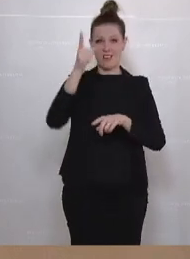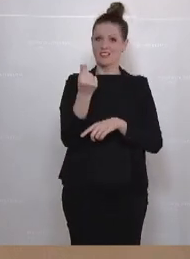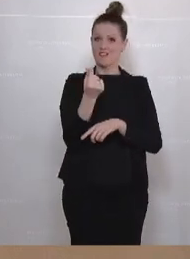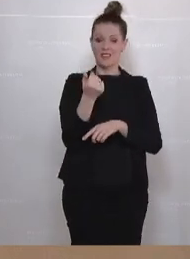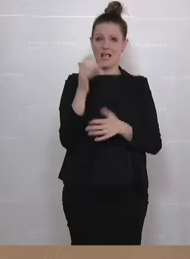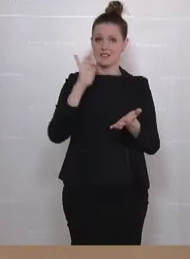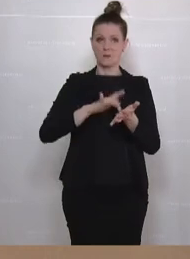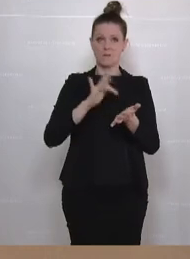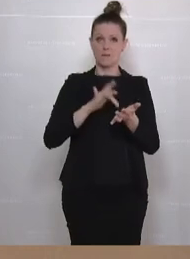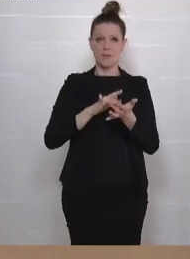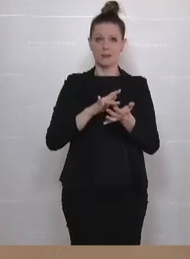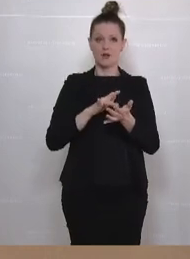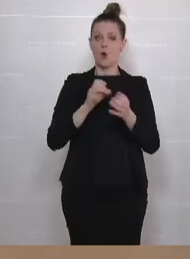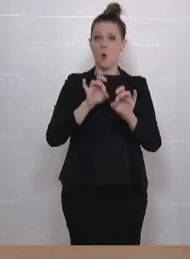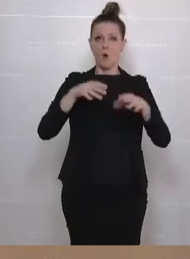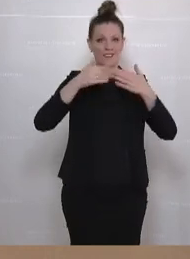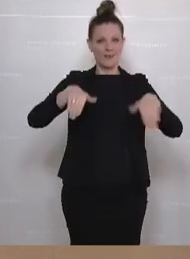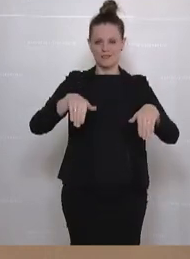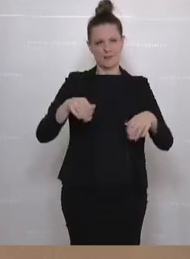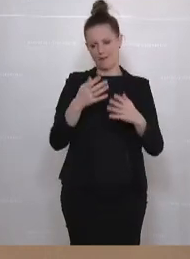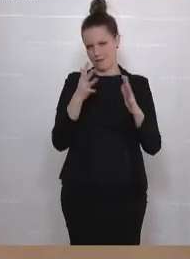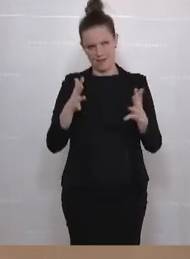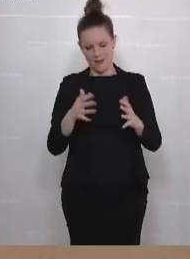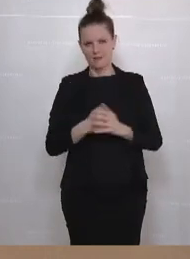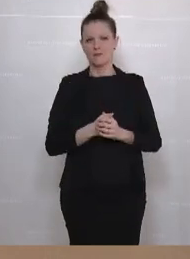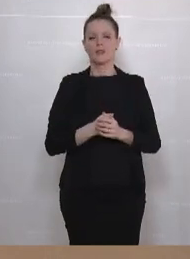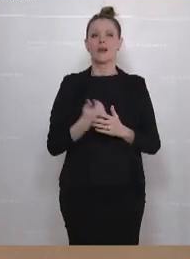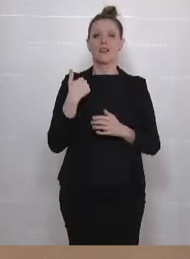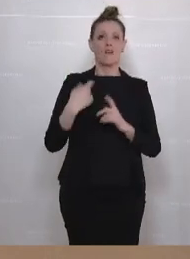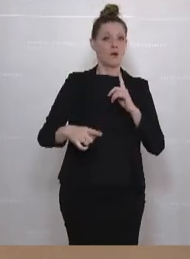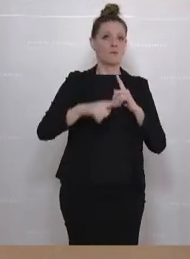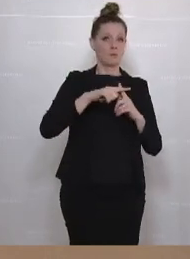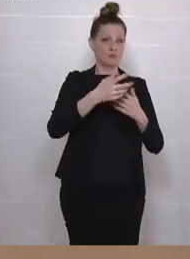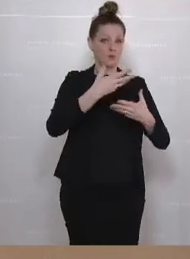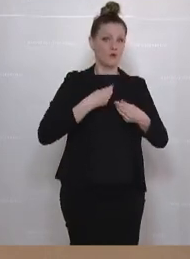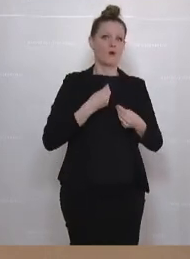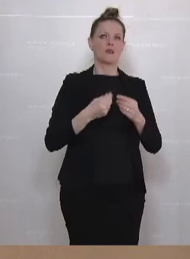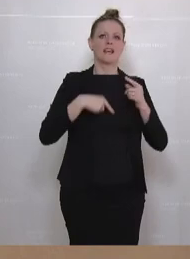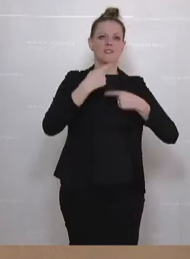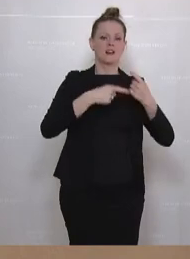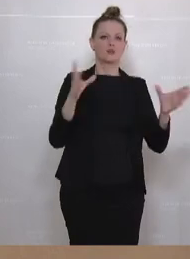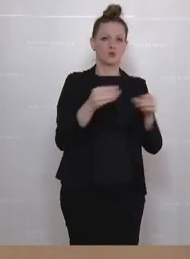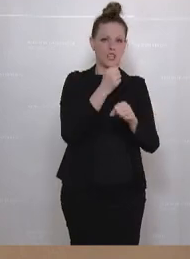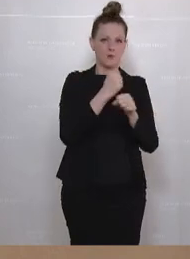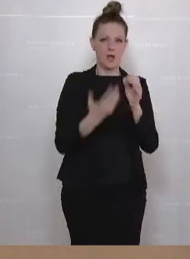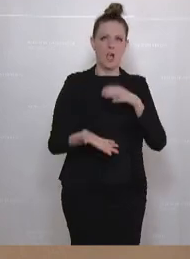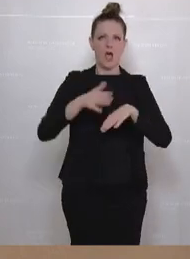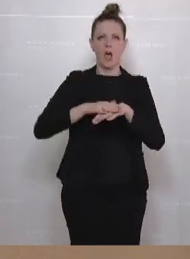nicht unbeschränkt sind. Ja, wir haben enormes Plus gekriegt, sowohl bei der österreichischen Entwicklungszusammenarbeit, eine Verdopplung des